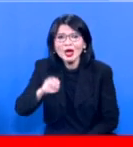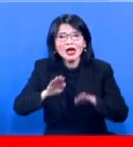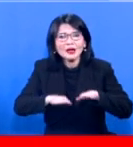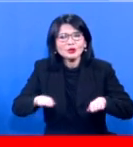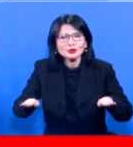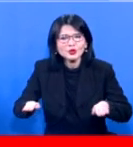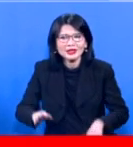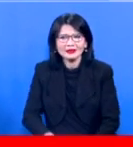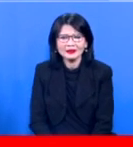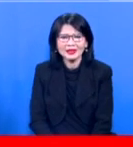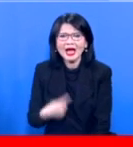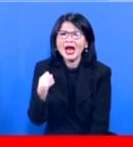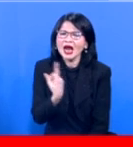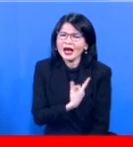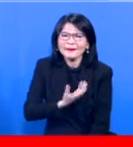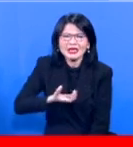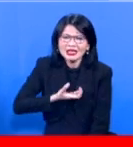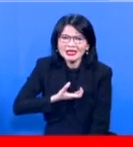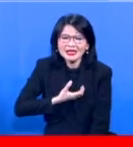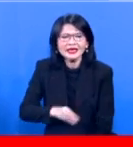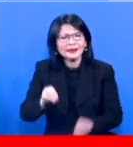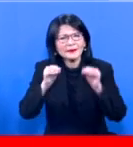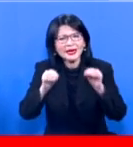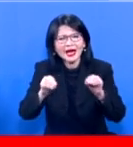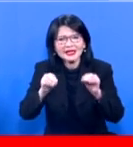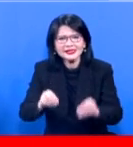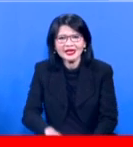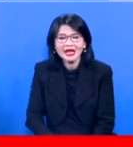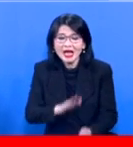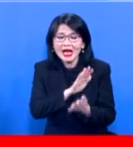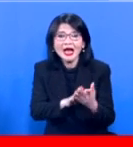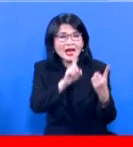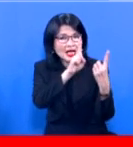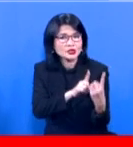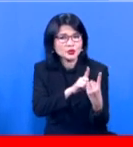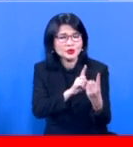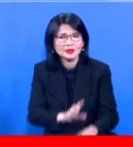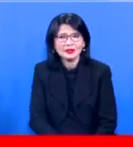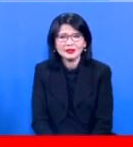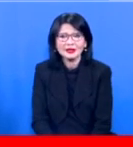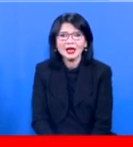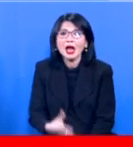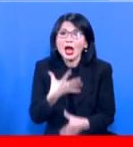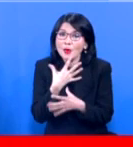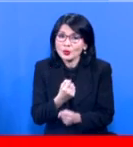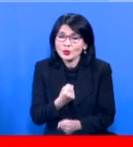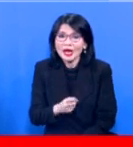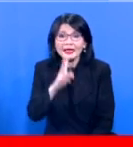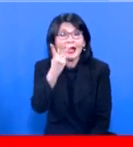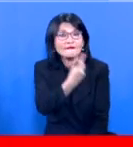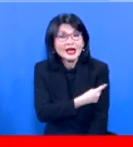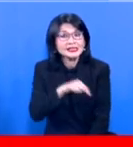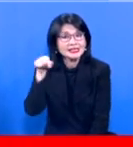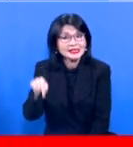Pak. Kami sudah ingin untuk melaksanakan pembelajaran tatap muka. Mudah-mudahan dengan adanya vaksin